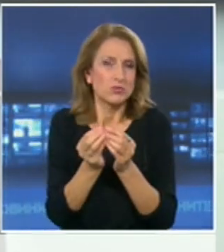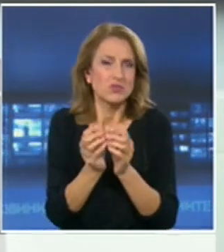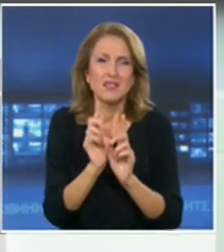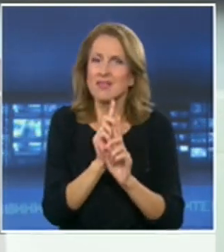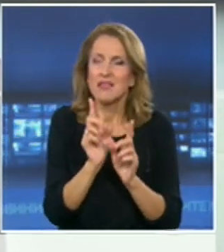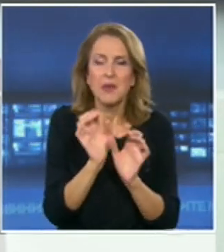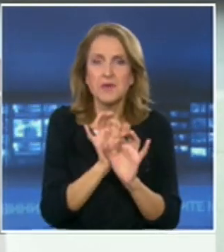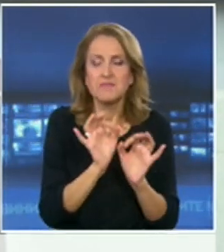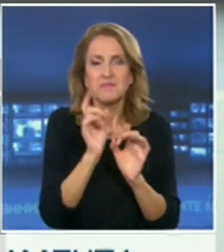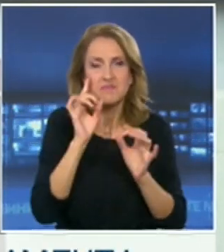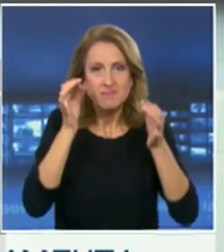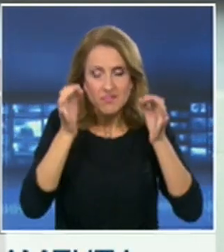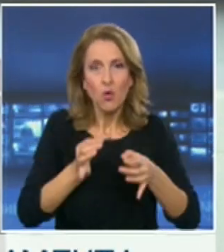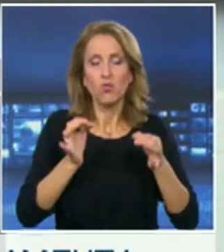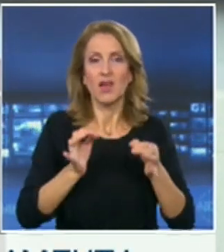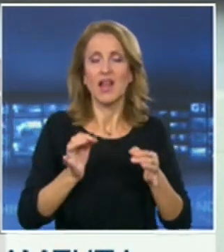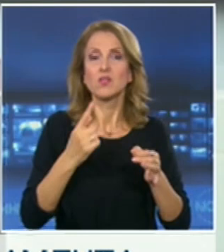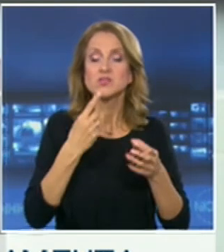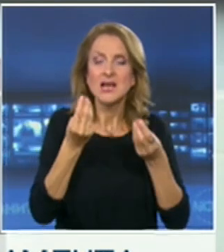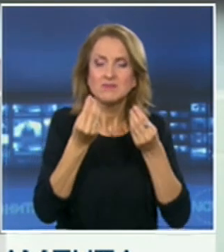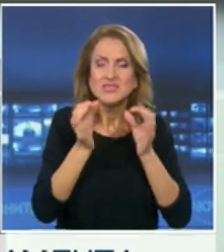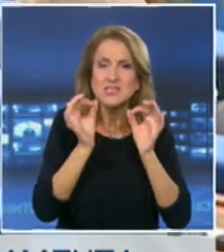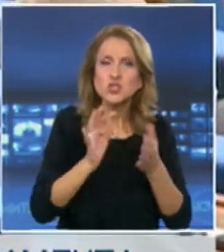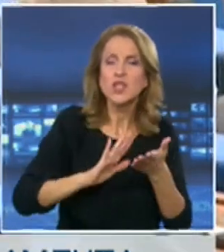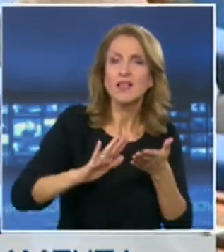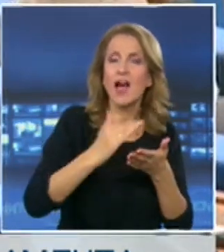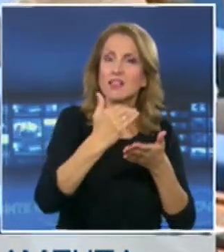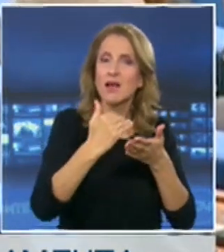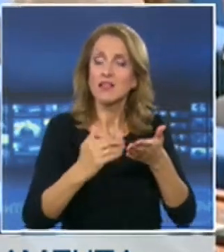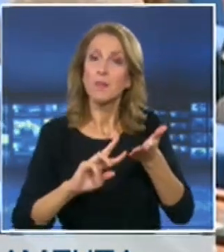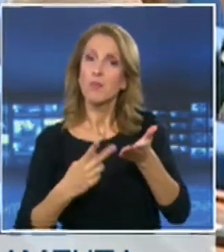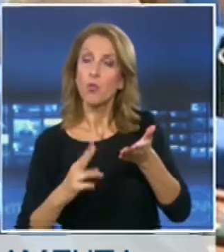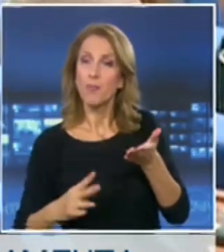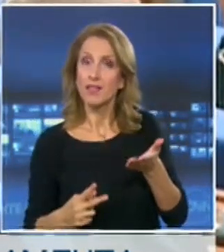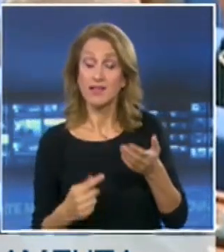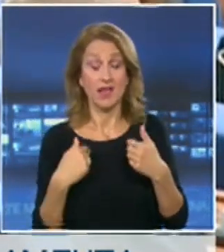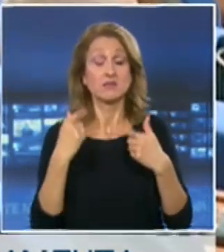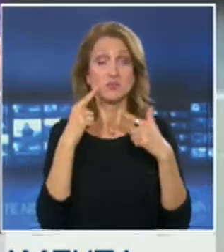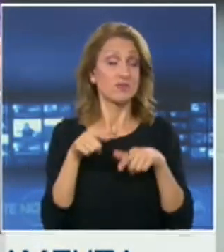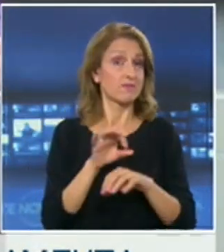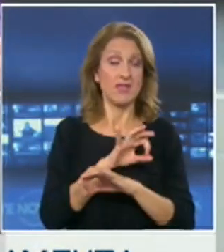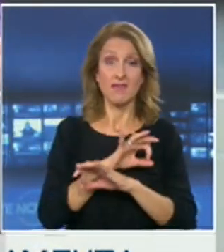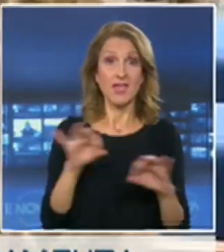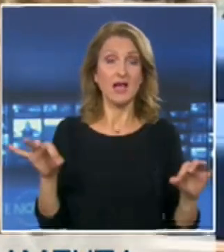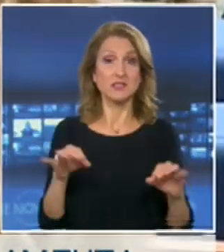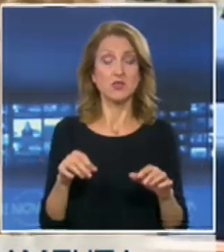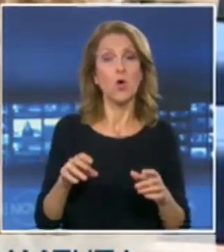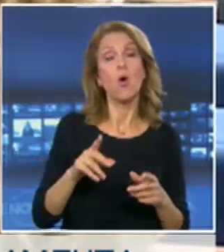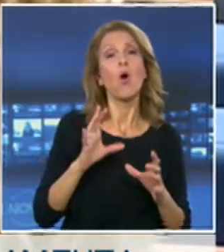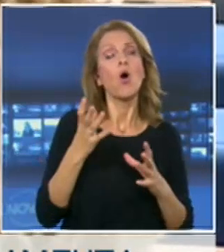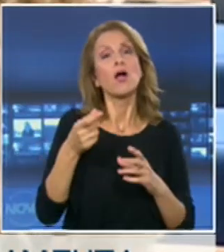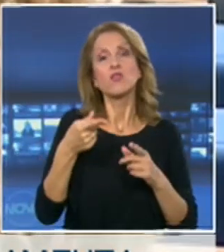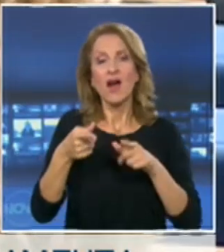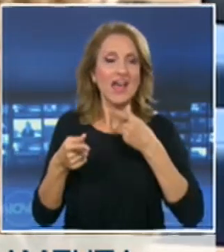било конкретика относно същината на промените. Считам, че ясно е разграничено това деяние от чистата форма на